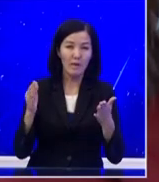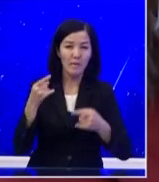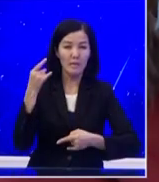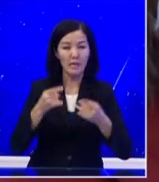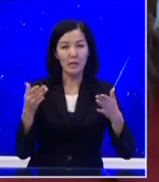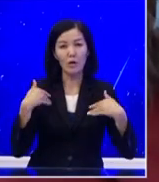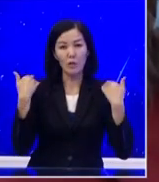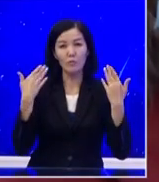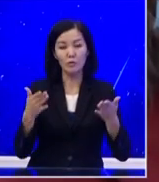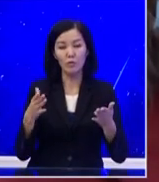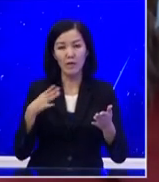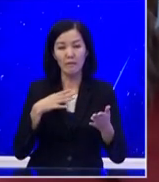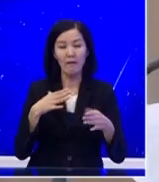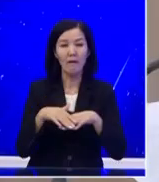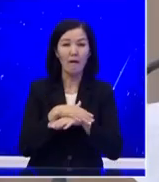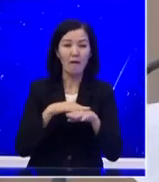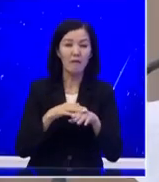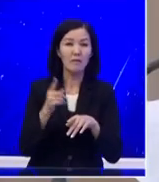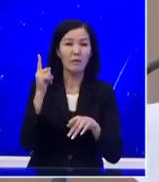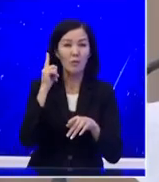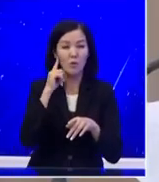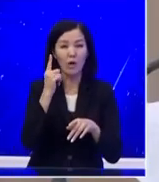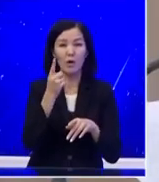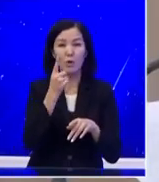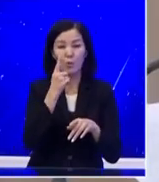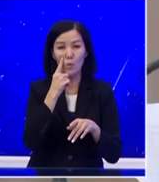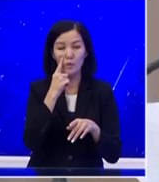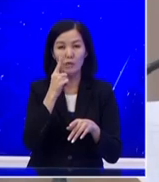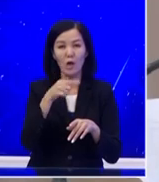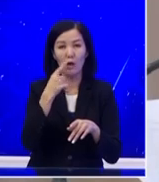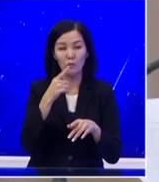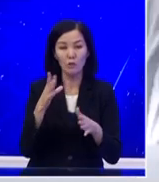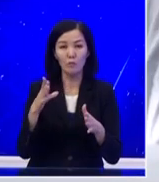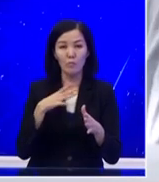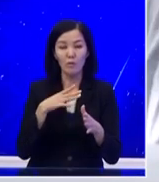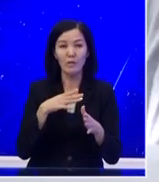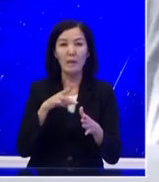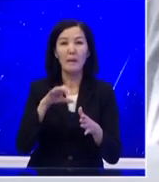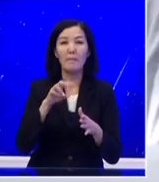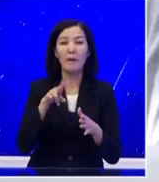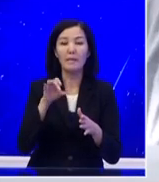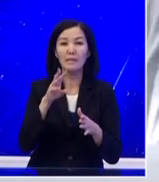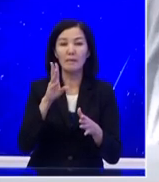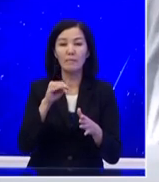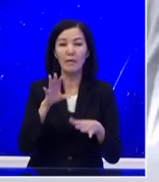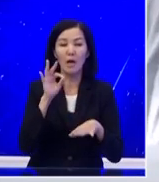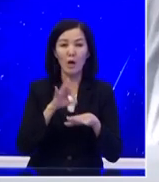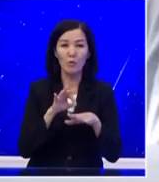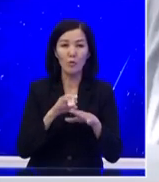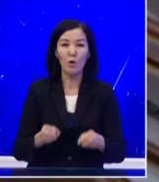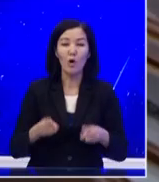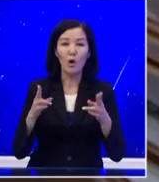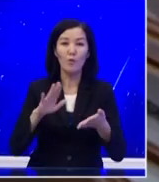көзі құлағы хәм тілі болған олардың жұмысы әсіресе пандемия кезінде қызды. Оператор журналист қай қайсы болсын